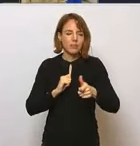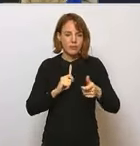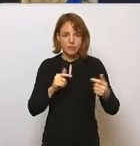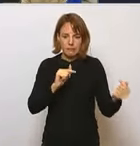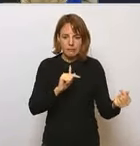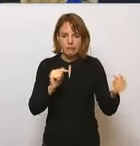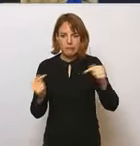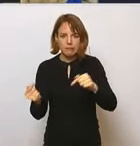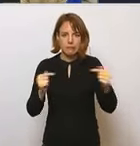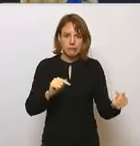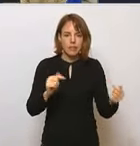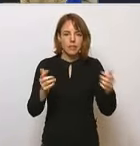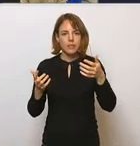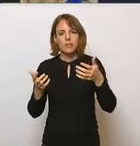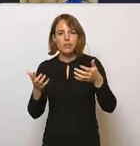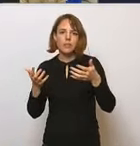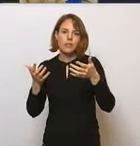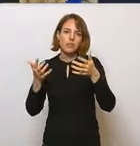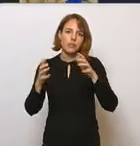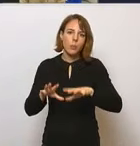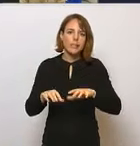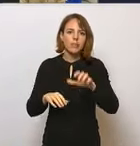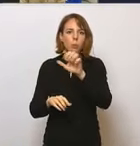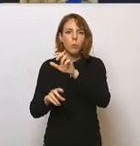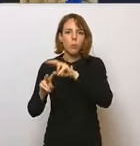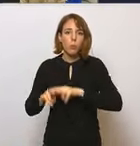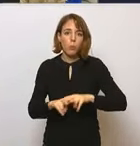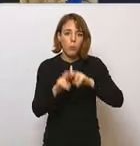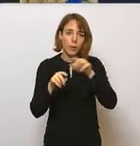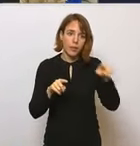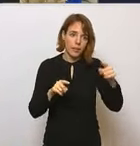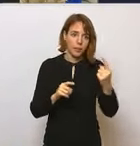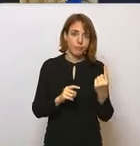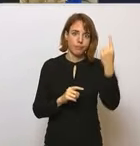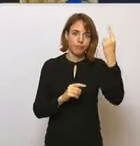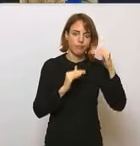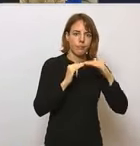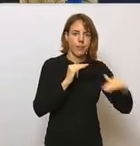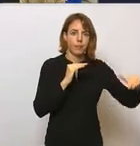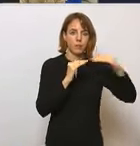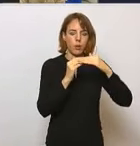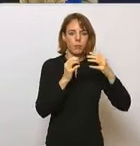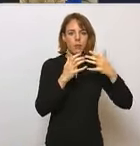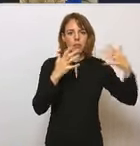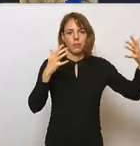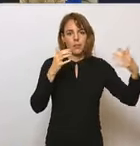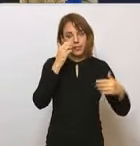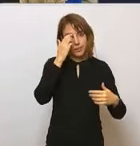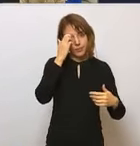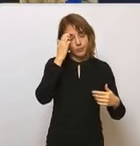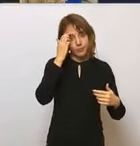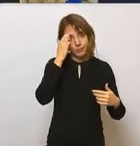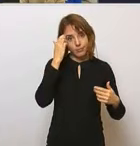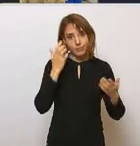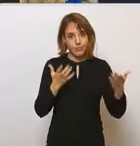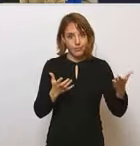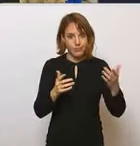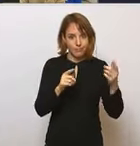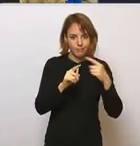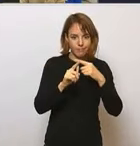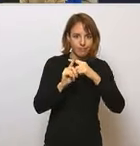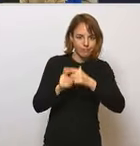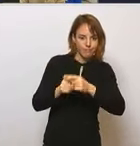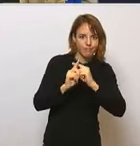régulatoire entre la Commission et les gatekeepers. Alors, je ne sais pas si qui de la commissaire ou